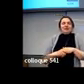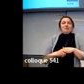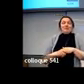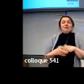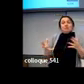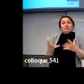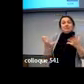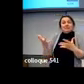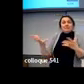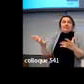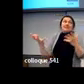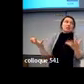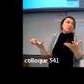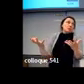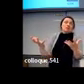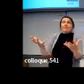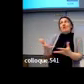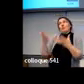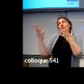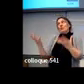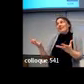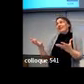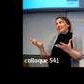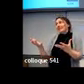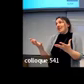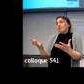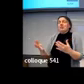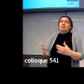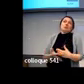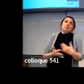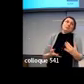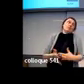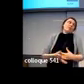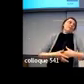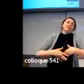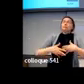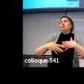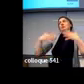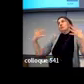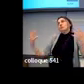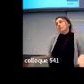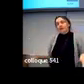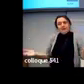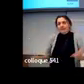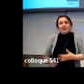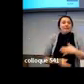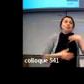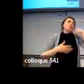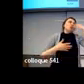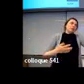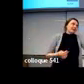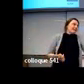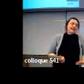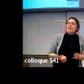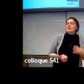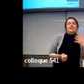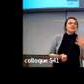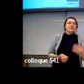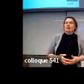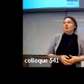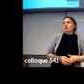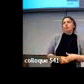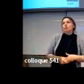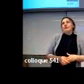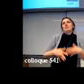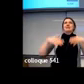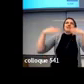ressort. Mais là, on se dit, mais il se passe quelque chose. On va voir un manuel canadien, puis est-ce que c'est ce qu'on vit, nous, avec tous nos groupes de travail canadiens,